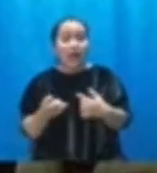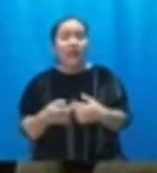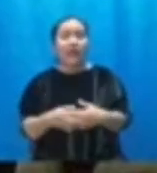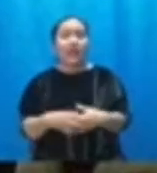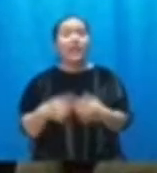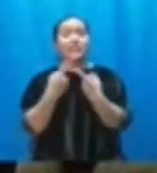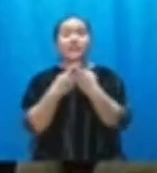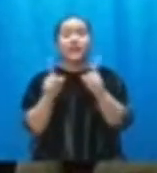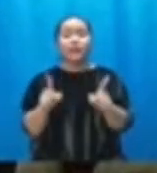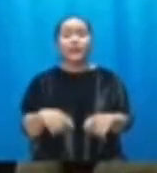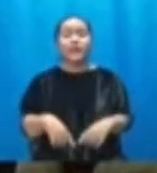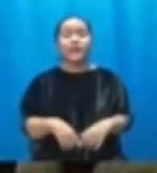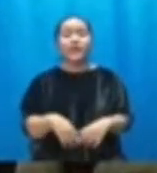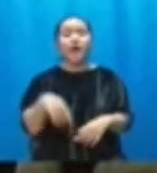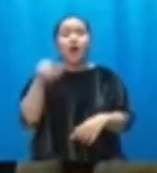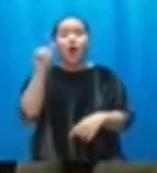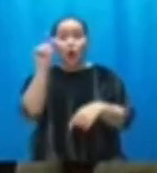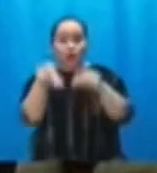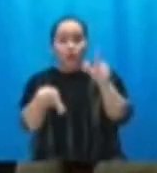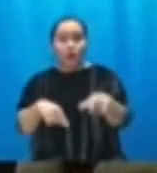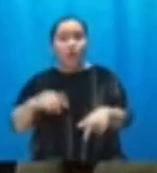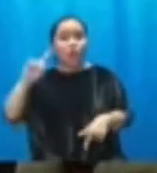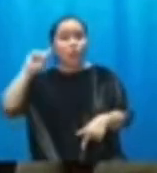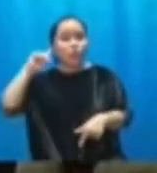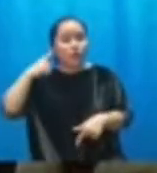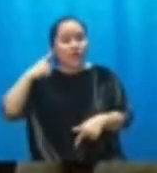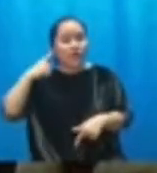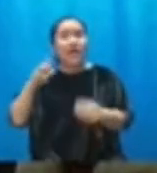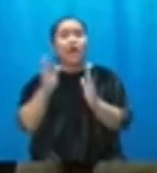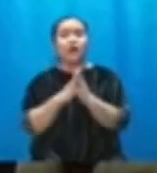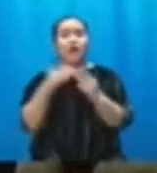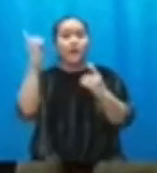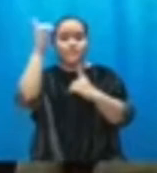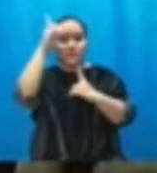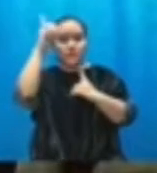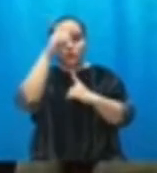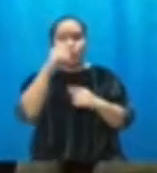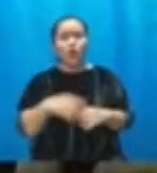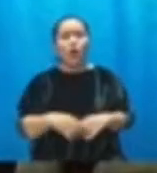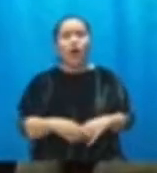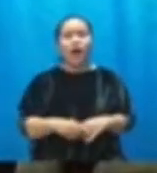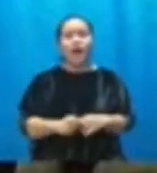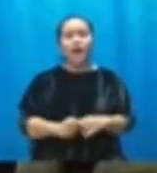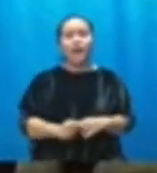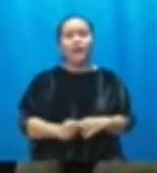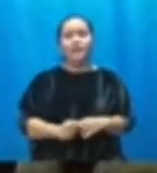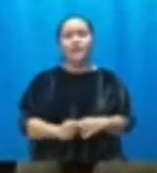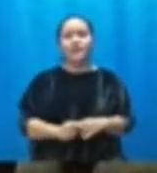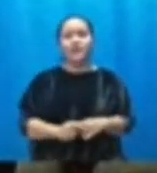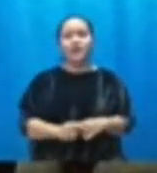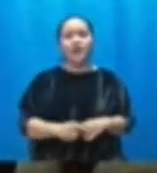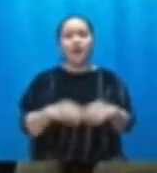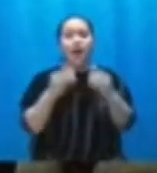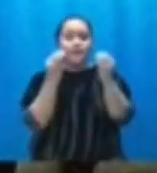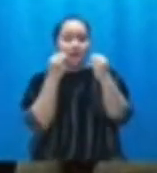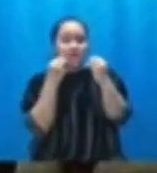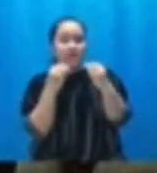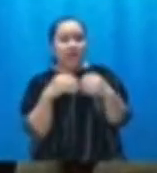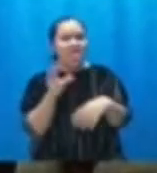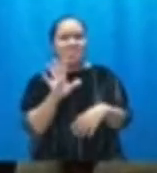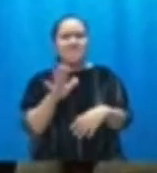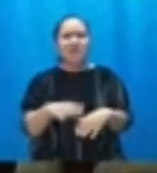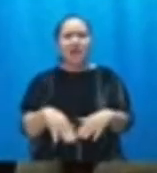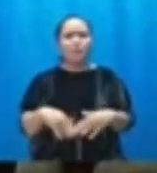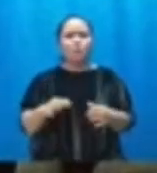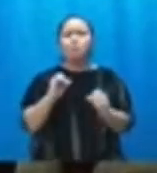orang yang tuli dan bisu itu sungguh-sungguh pendidikannya tidak gampang Hai pergi saja ataupun